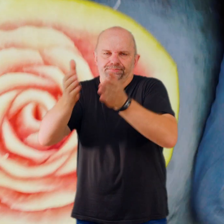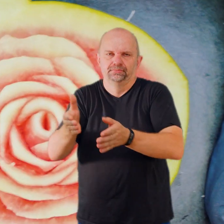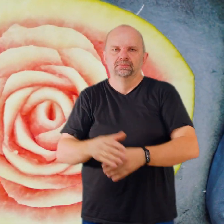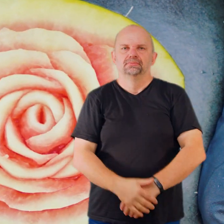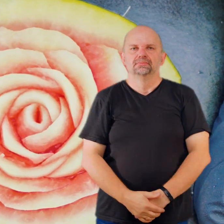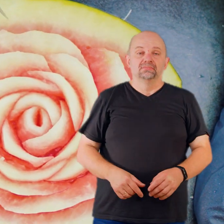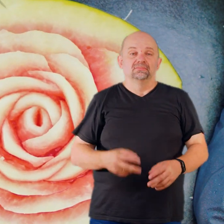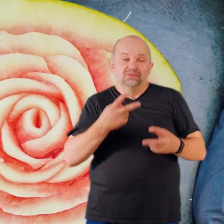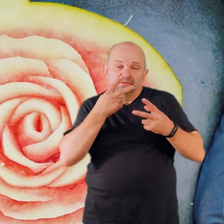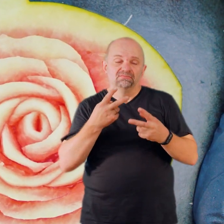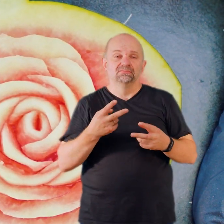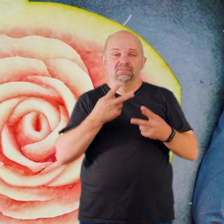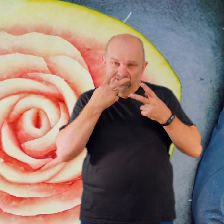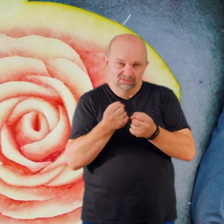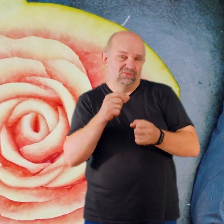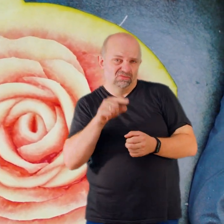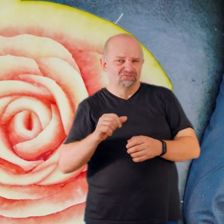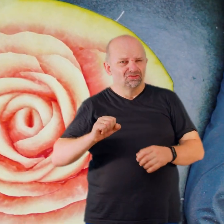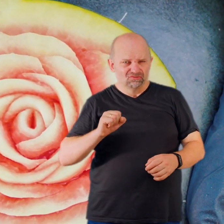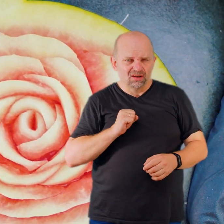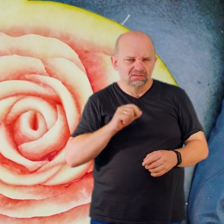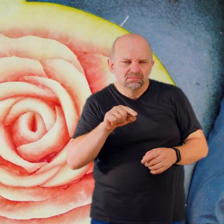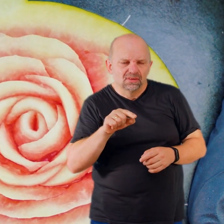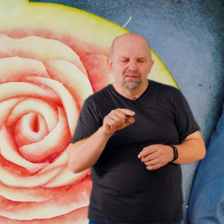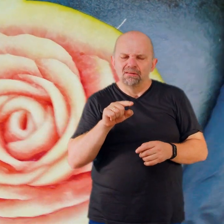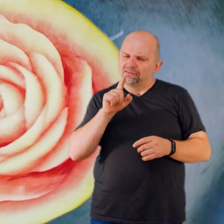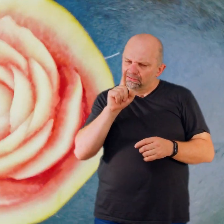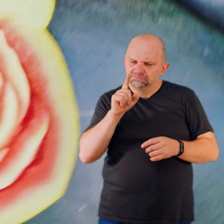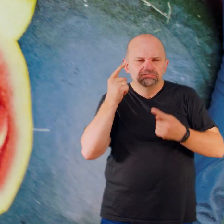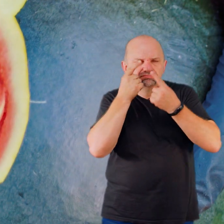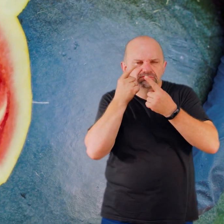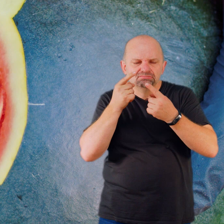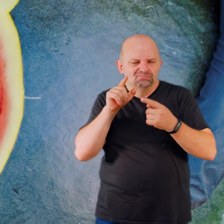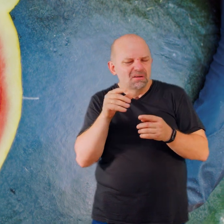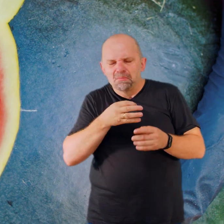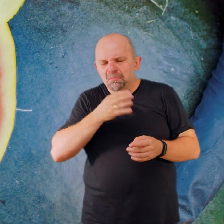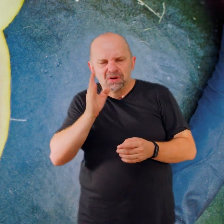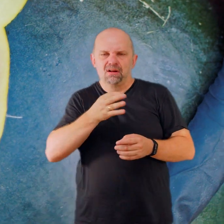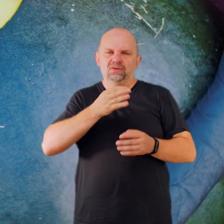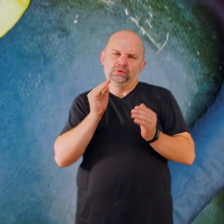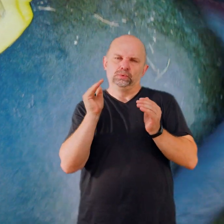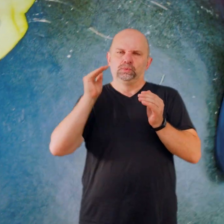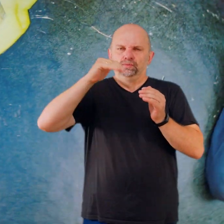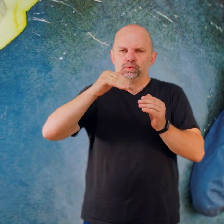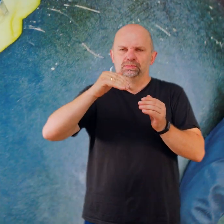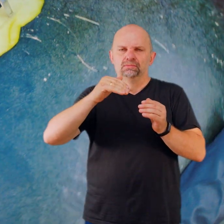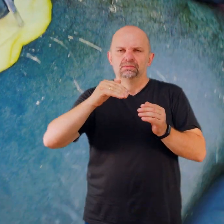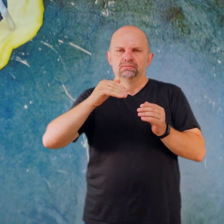I tutaj też można sobie zaznaczyć jakimś kubeczkiem, szklaneczką, kółeczką. Następnie w pionie.